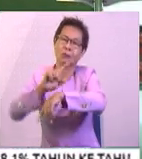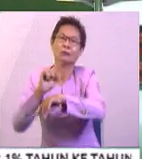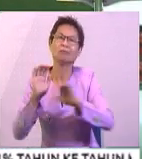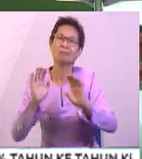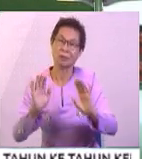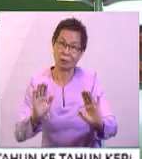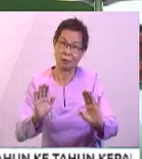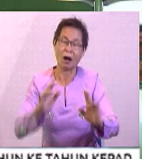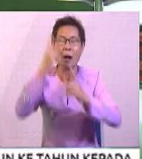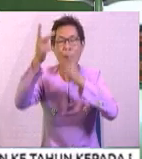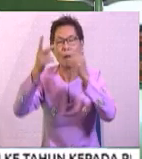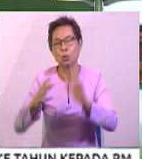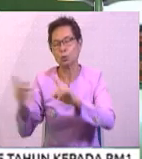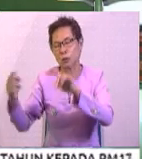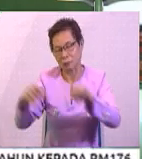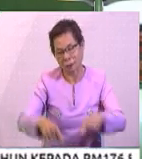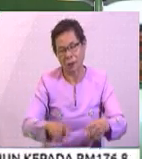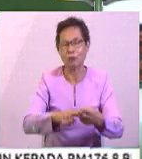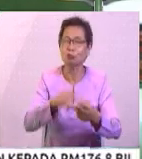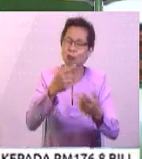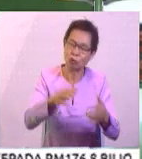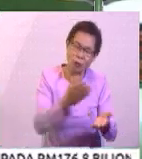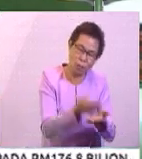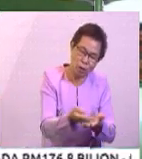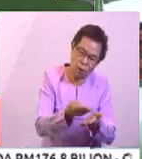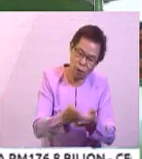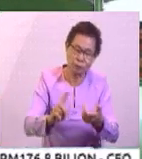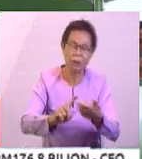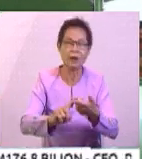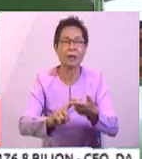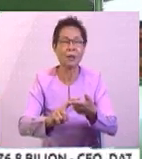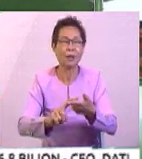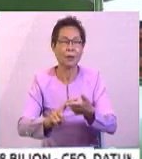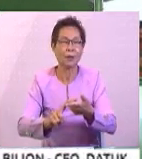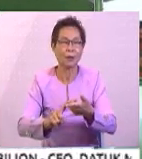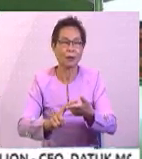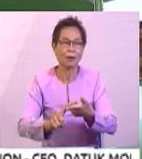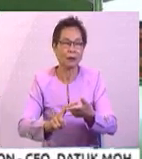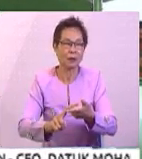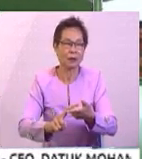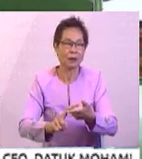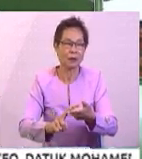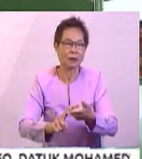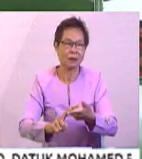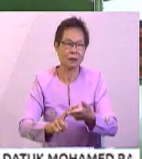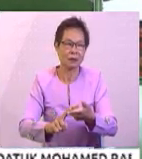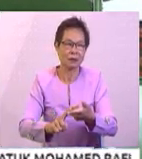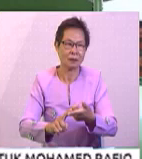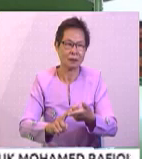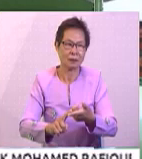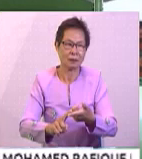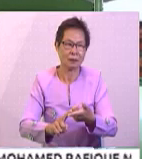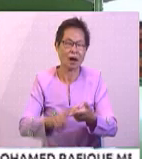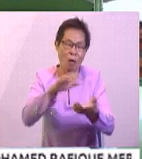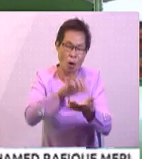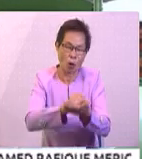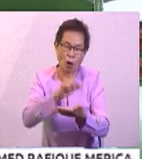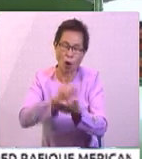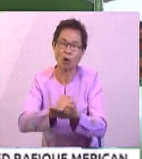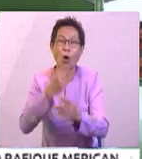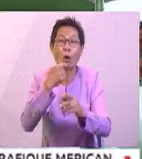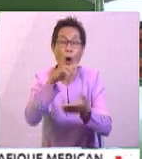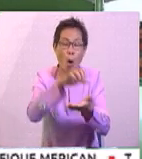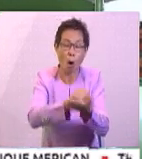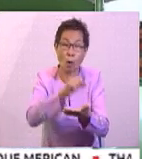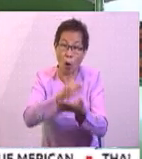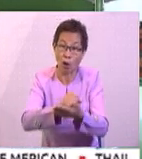bila pelancong datang dia dah start membeli and then daripada situ dia orang ada buat order online. Jadi kita